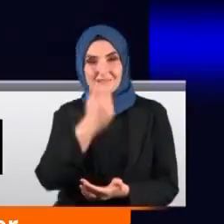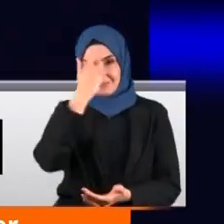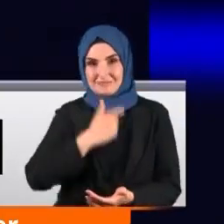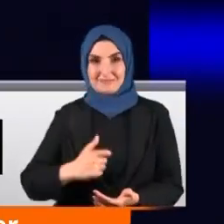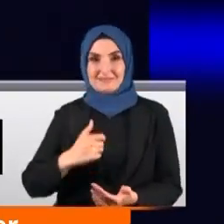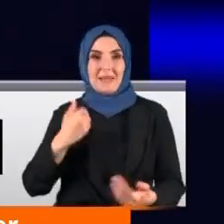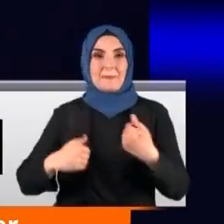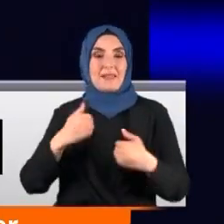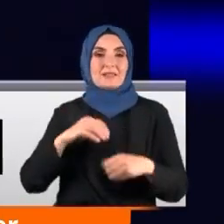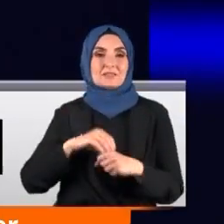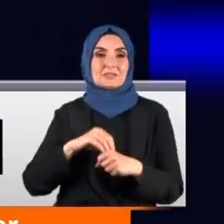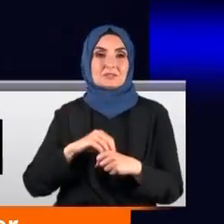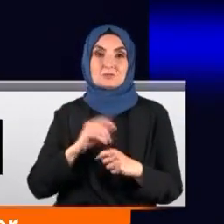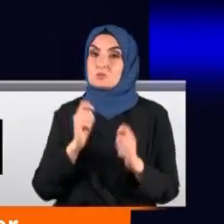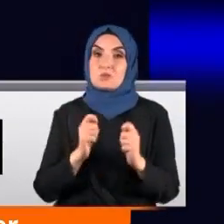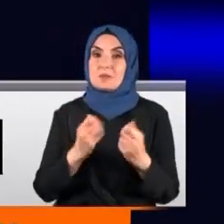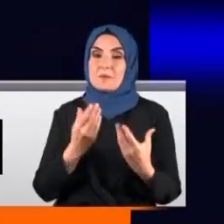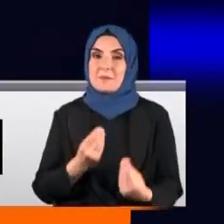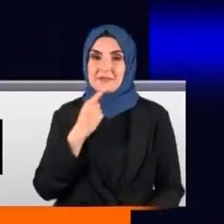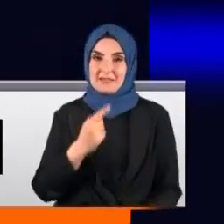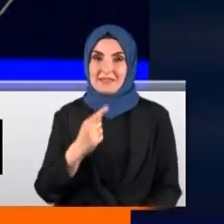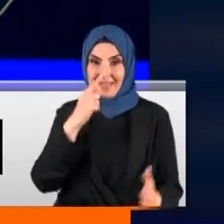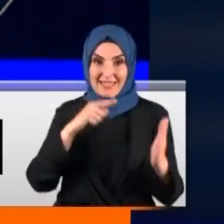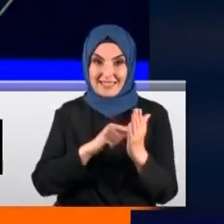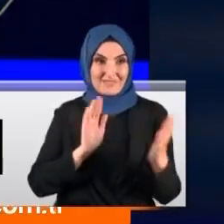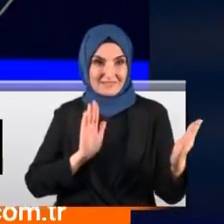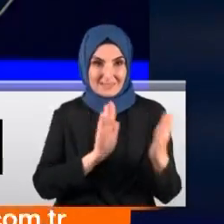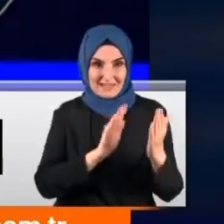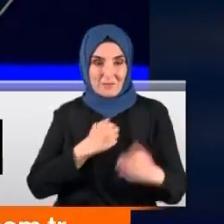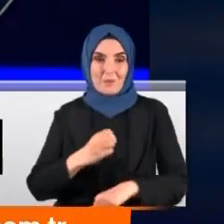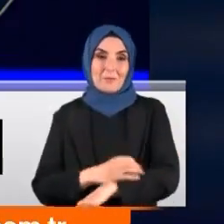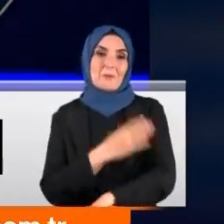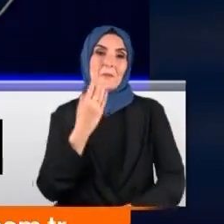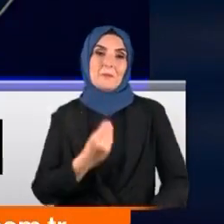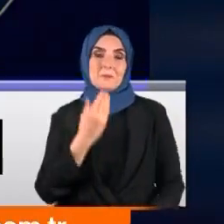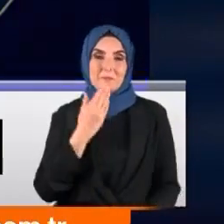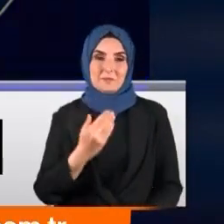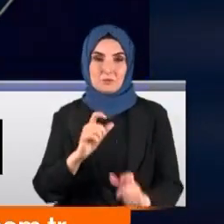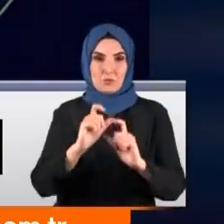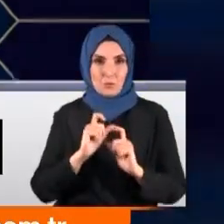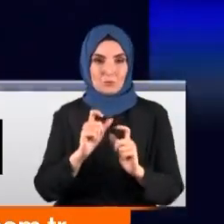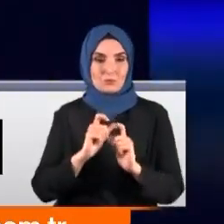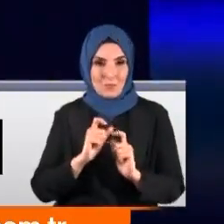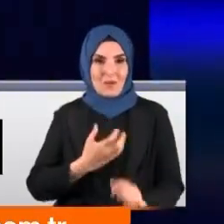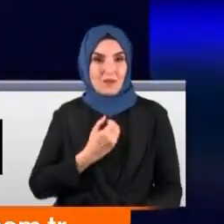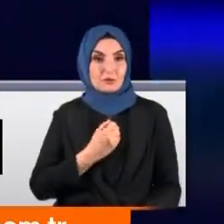çok duygusallaştırdı açıkçası. Umarım istediğim olur. Sorular geldikçe heyecan arttı.